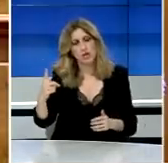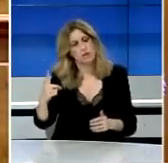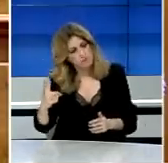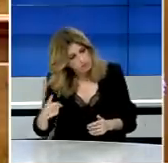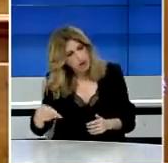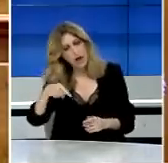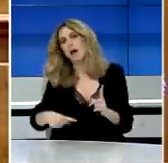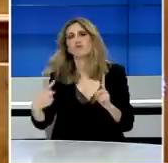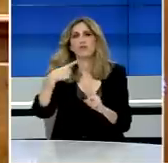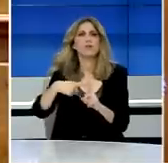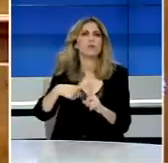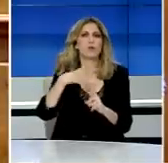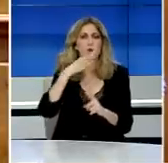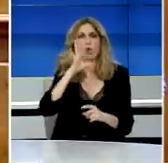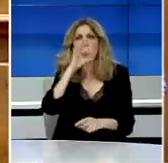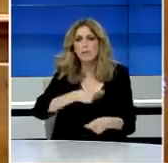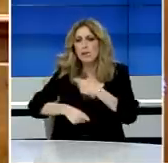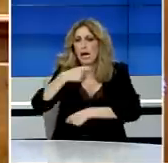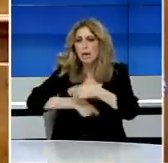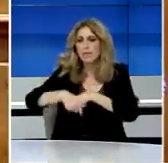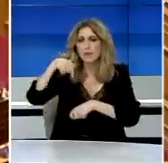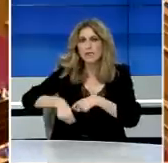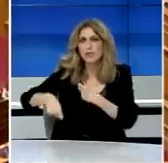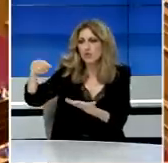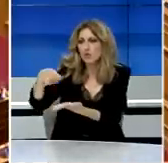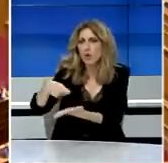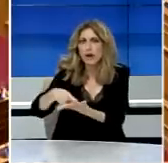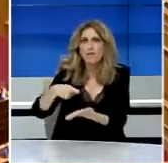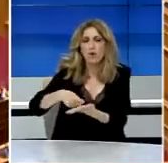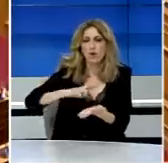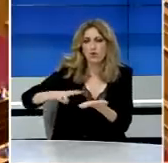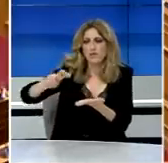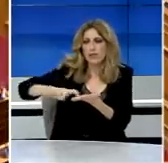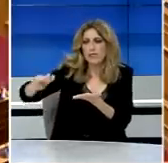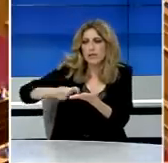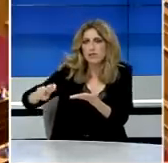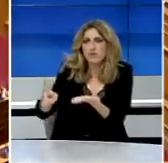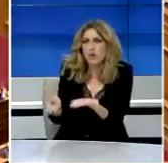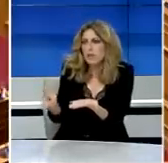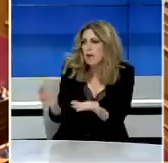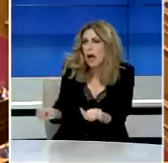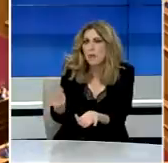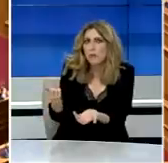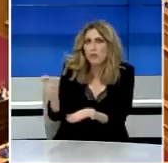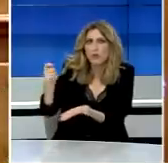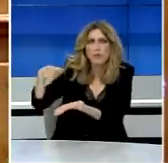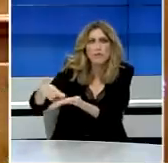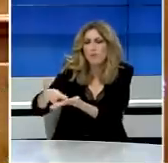έχουν λεφτόδεντρα οι επιχειρηματίες, οι επιχειρήσεις, και δεν μπορούν να δώσουν τα χρήματα αυτά όταν δεν έχουν τζίρο, όταν δεν έχουν